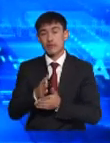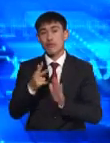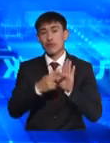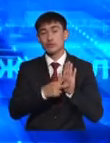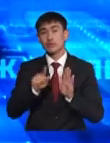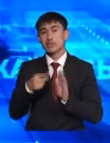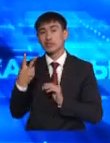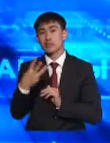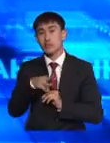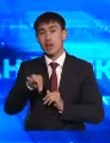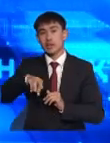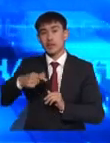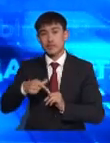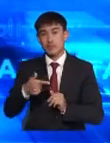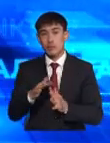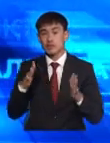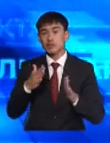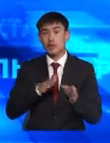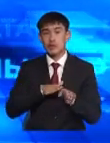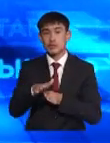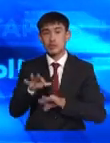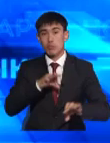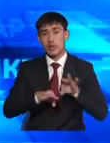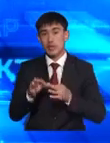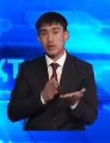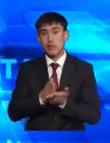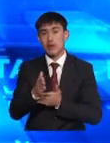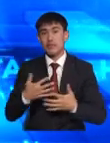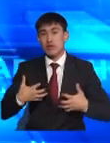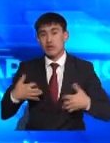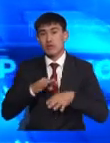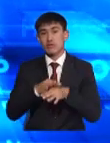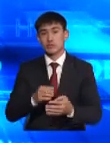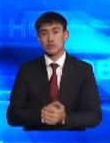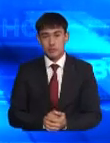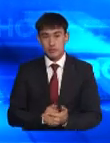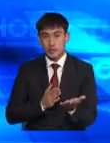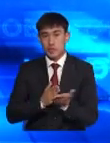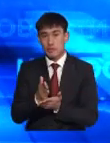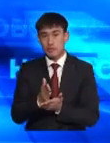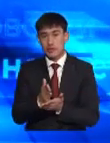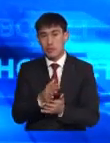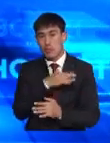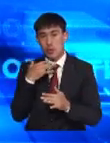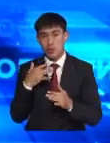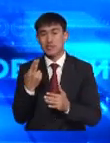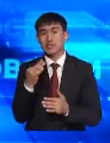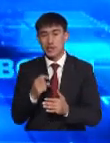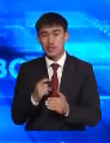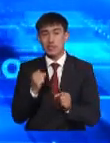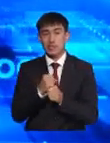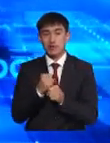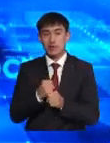направлено 8,3 миллиарда тенге. Большинство реализованных проектов направлено на животноводство. Направлений много. Цеха